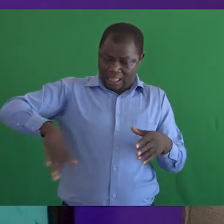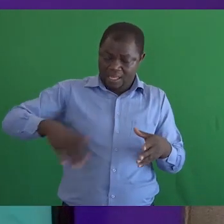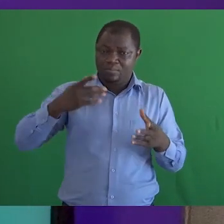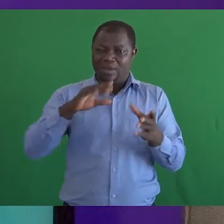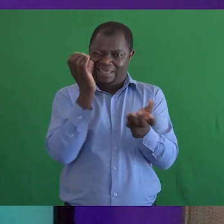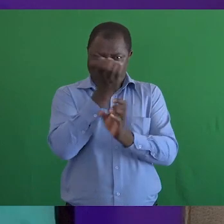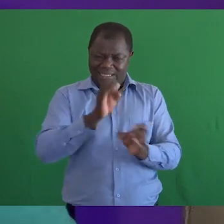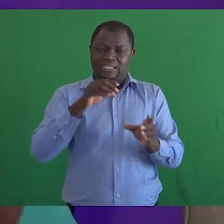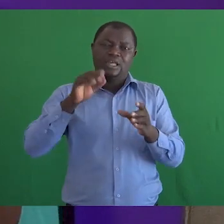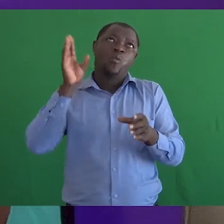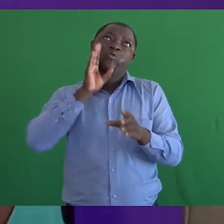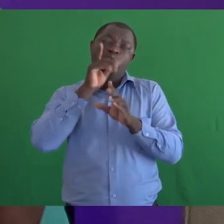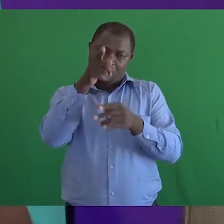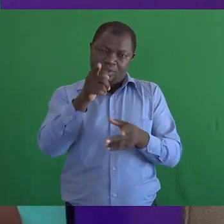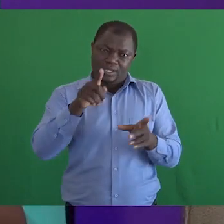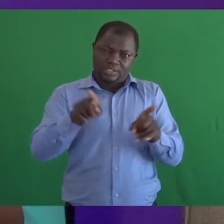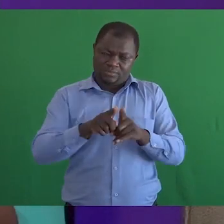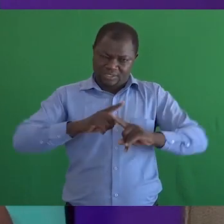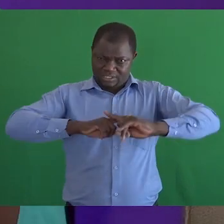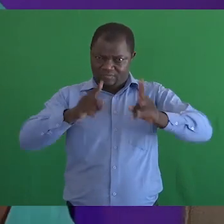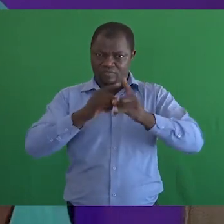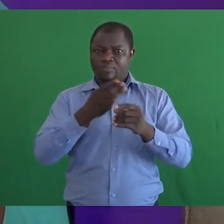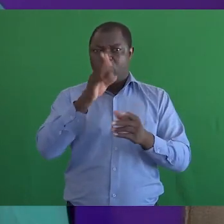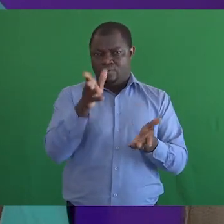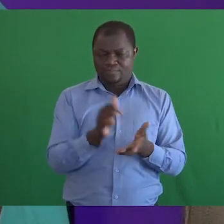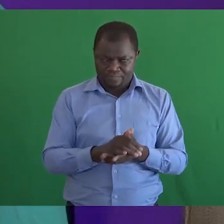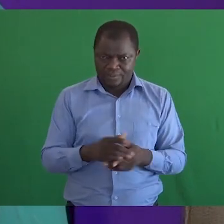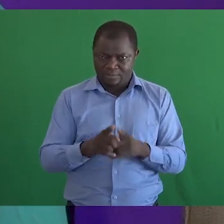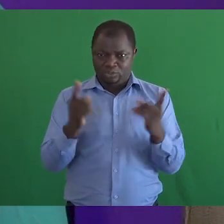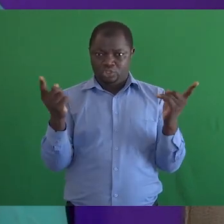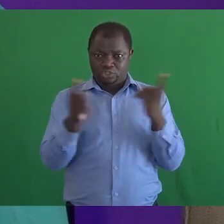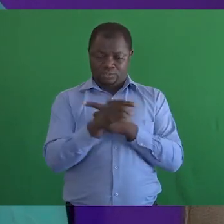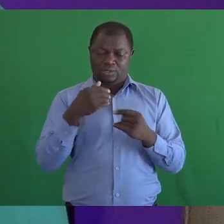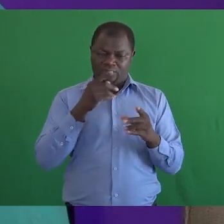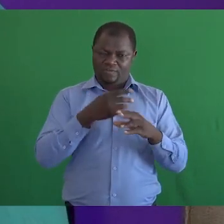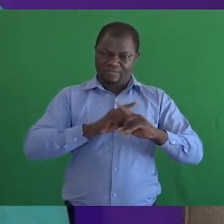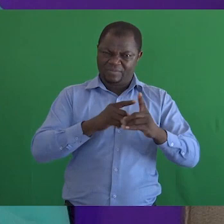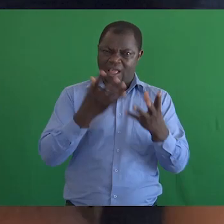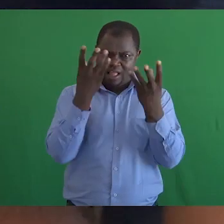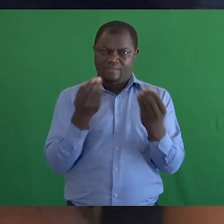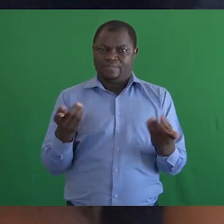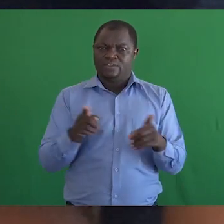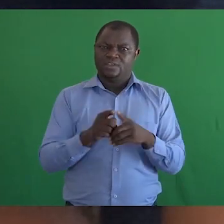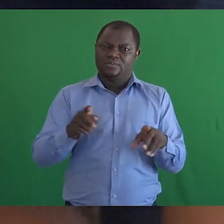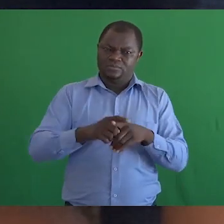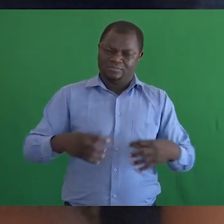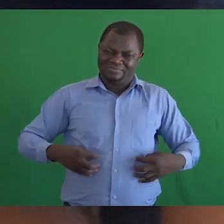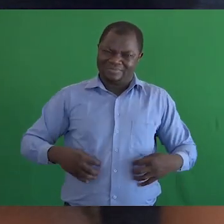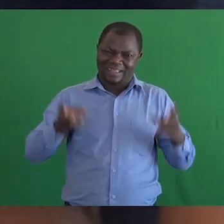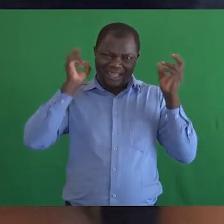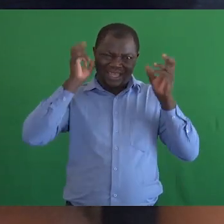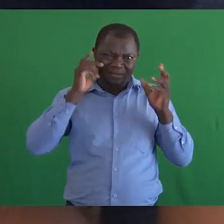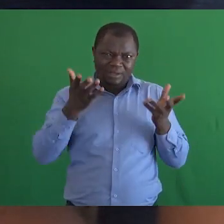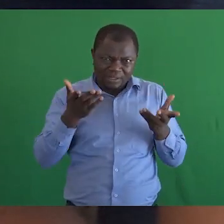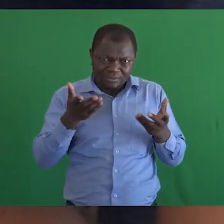vanotononokerawo zvakanyanya zvichingoenda nekusiyana siyana kwakaita munhu ma changes atinogona kusongana nawo tinosongana nawo kubva kumazai edu